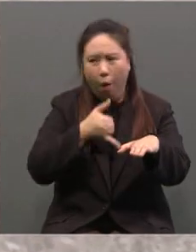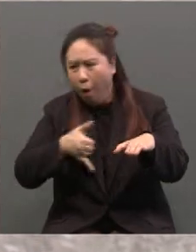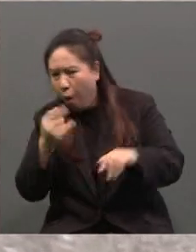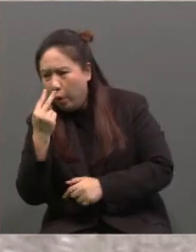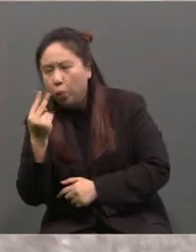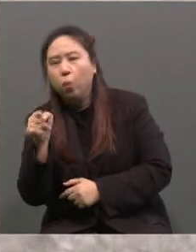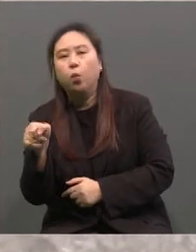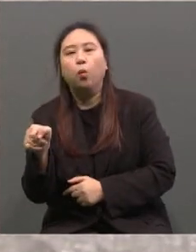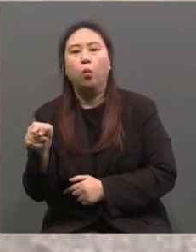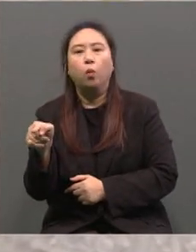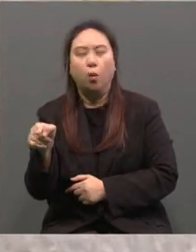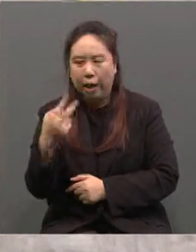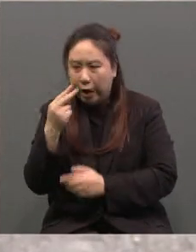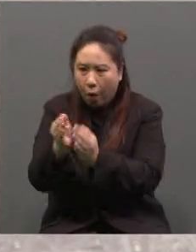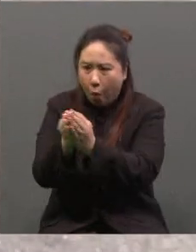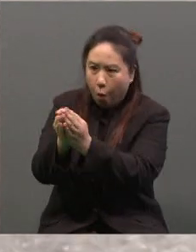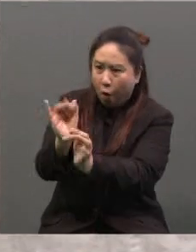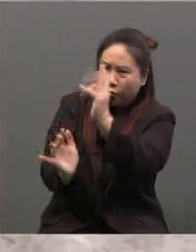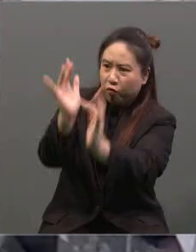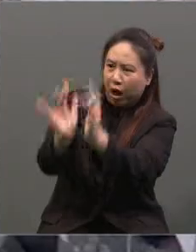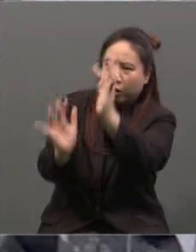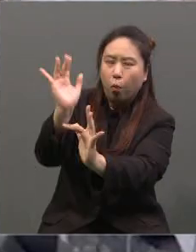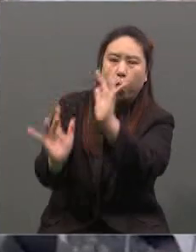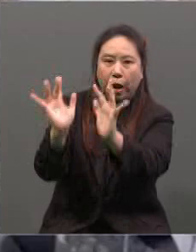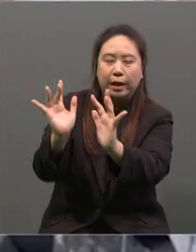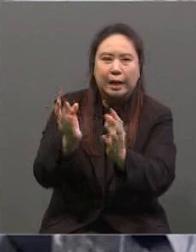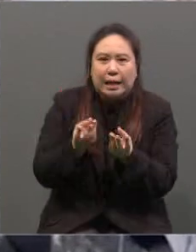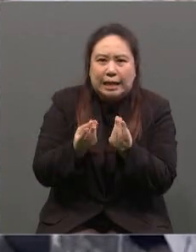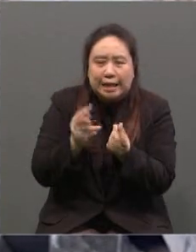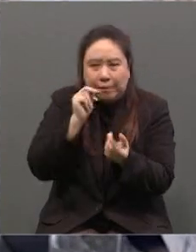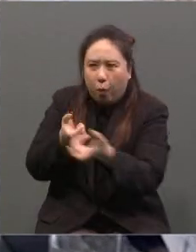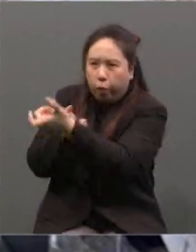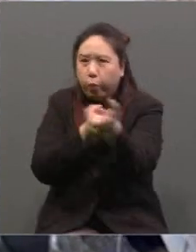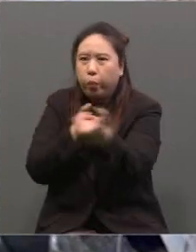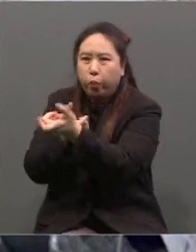ยรีบวิ่งมาดูก็พบว่าในครัวเนี่ยไฟยังลุกไหม้จึงรีบเข้าไปดับ